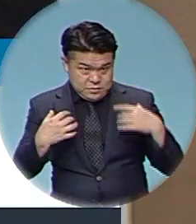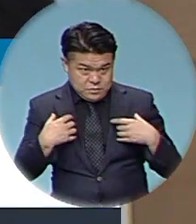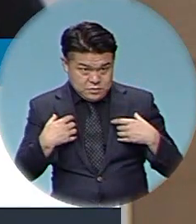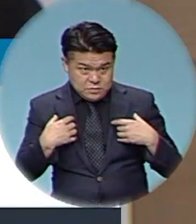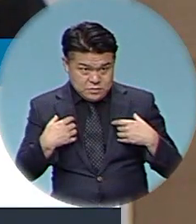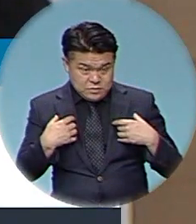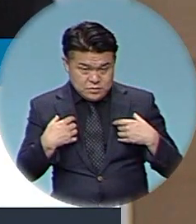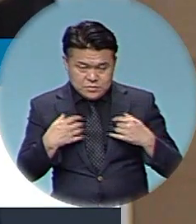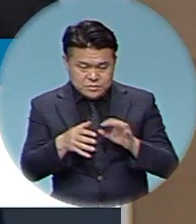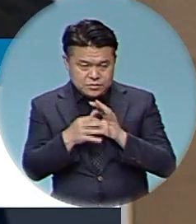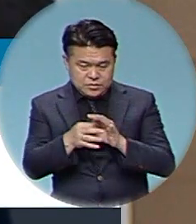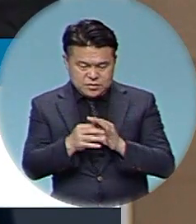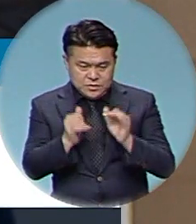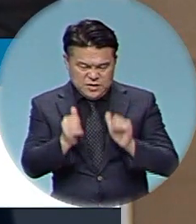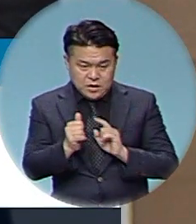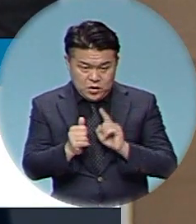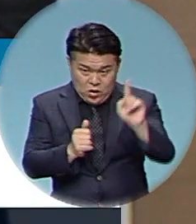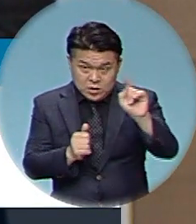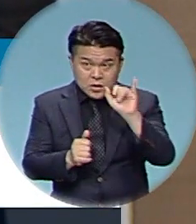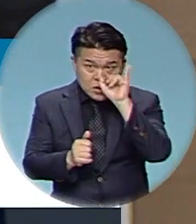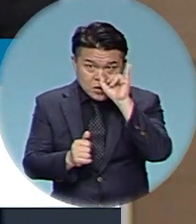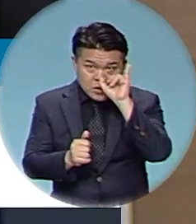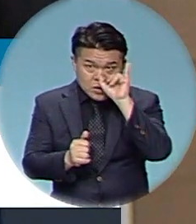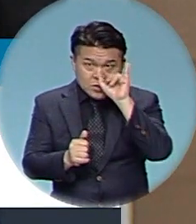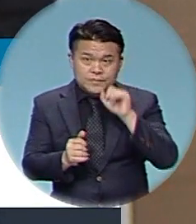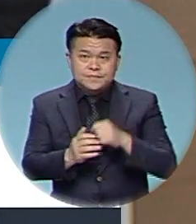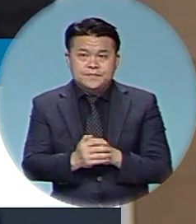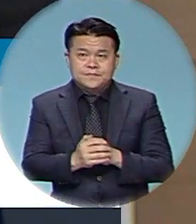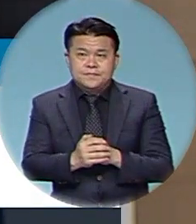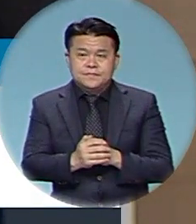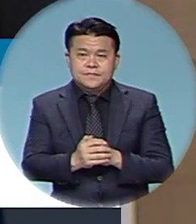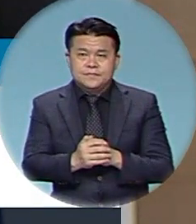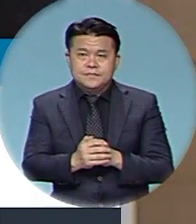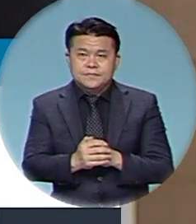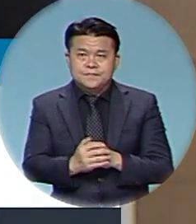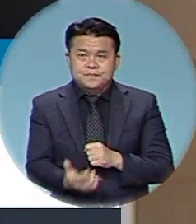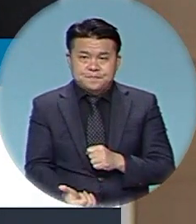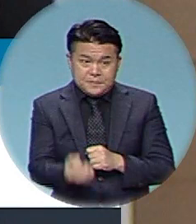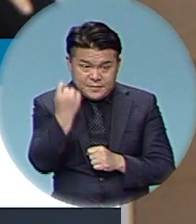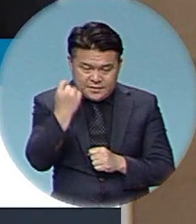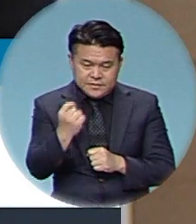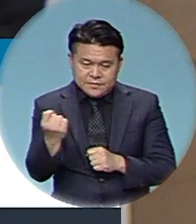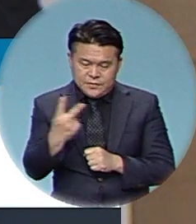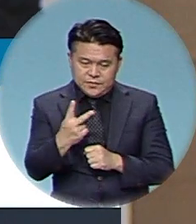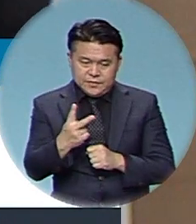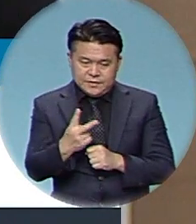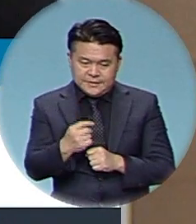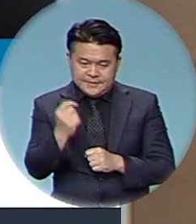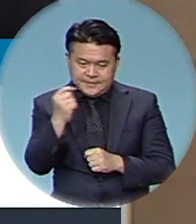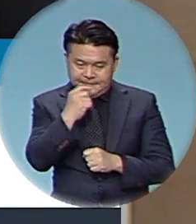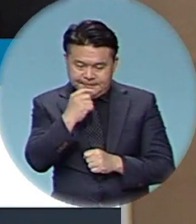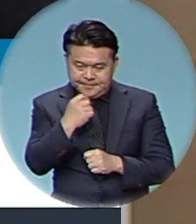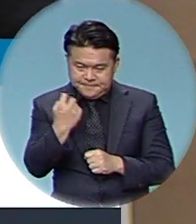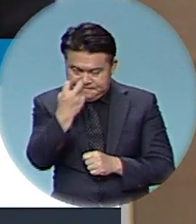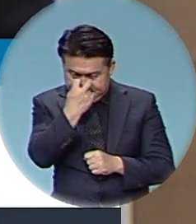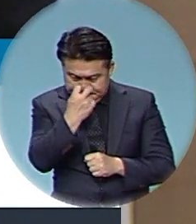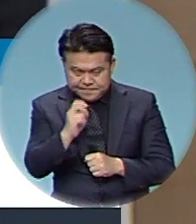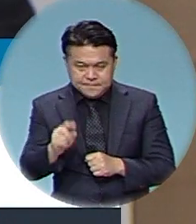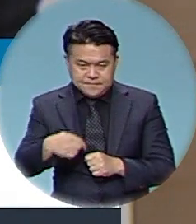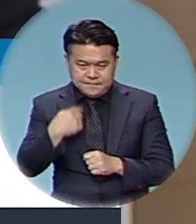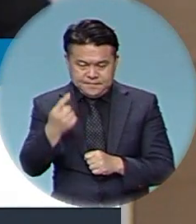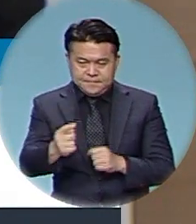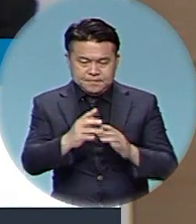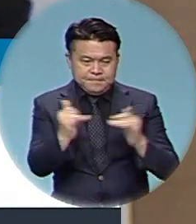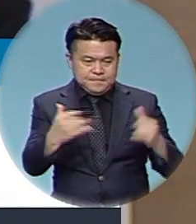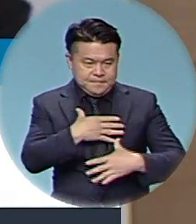보건당국으로부터 관련 고발장이 접수되면 최대한 신속하고 엄정하게 수사하여